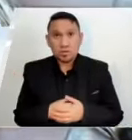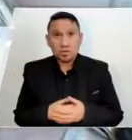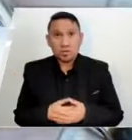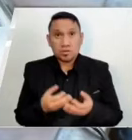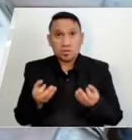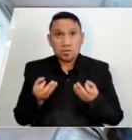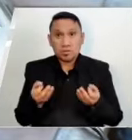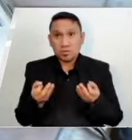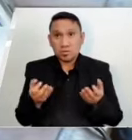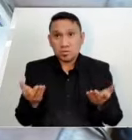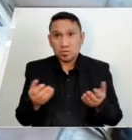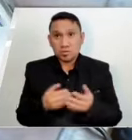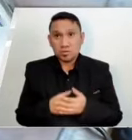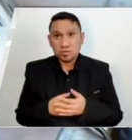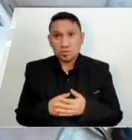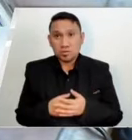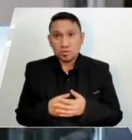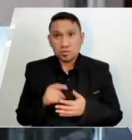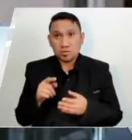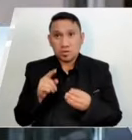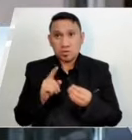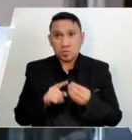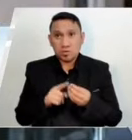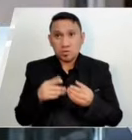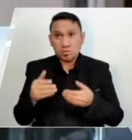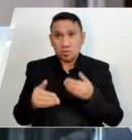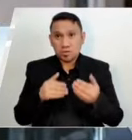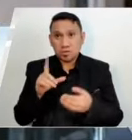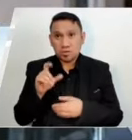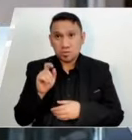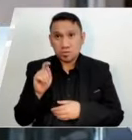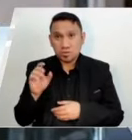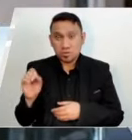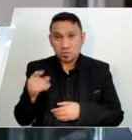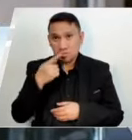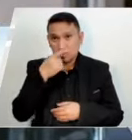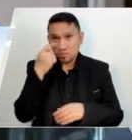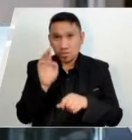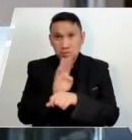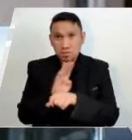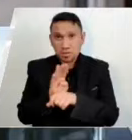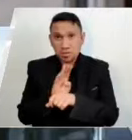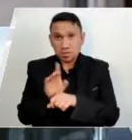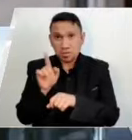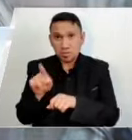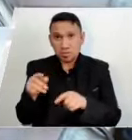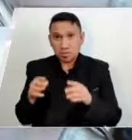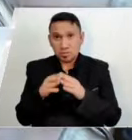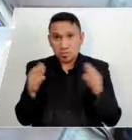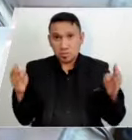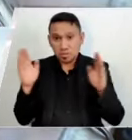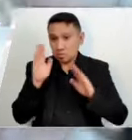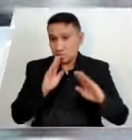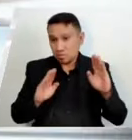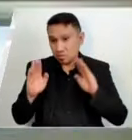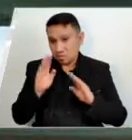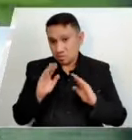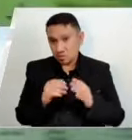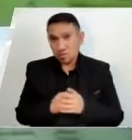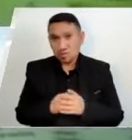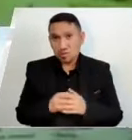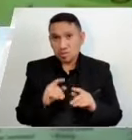bbm sa mga pulisiya sa loto he's so busy with bigger problems that we have in our country not the 3digit